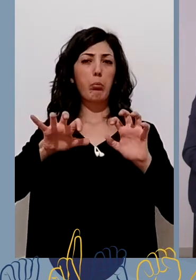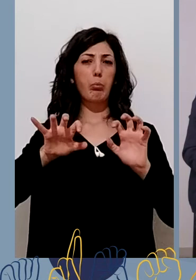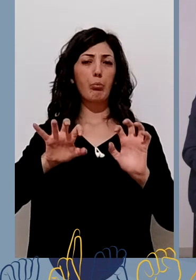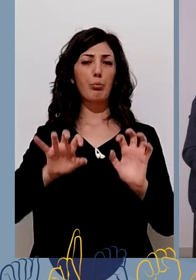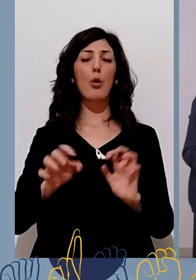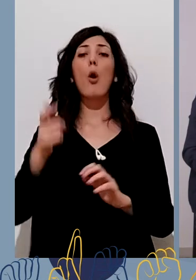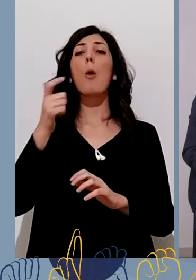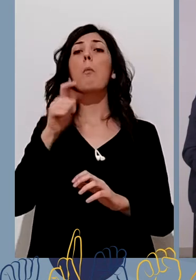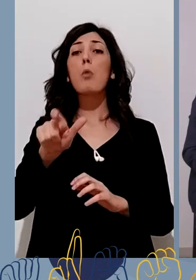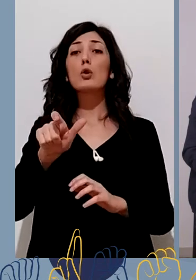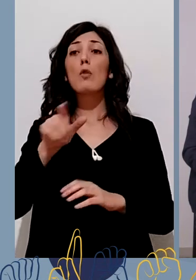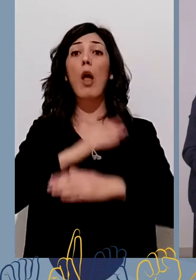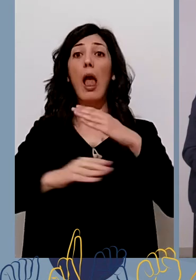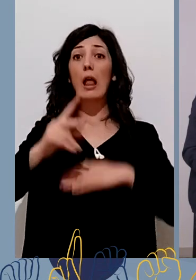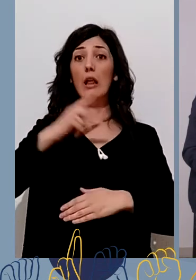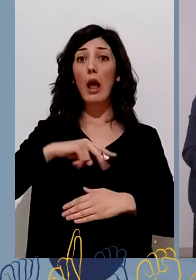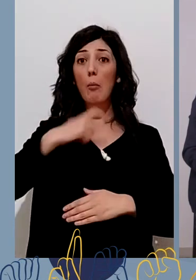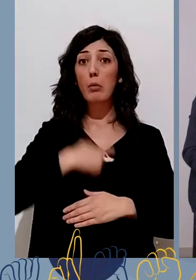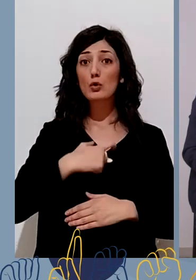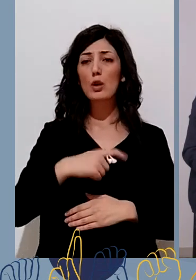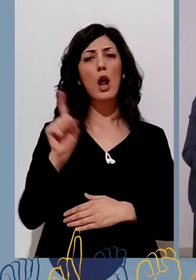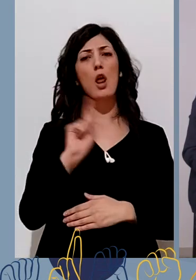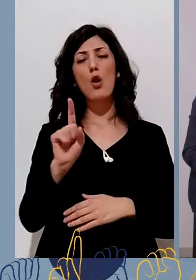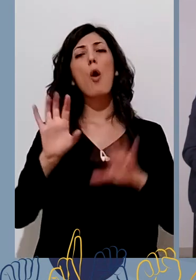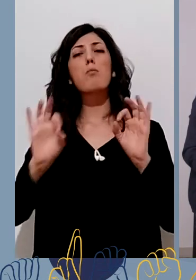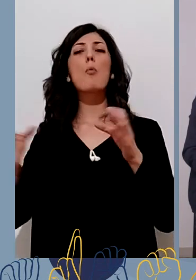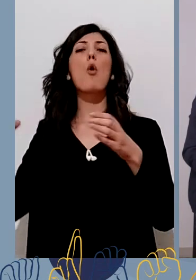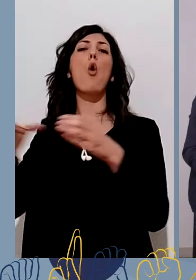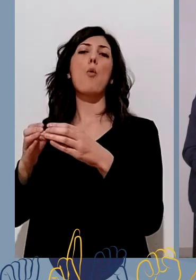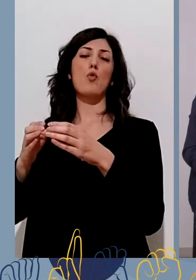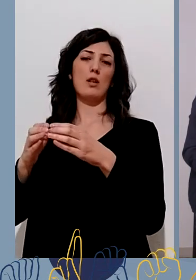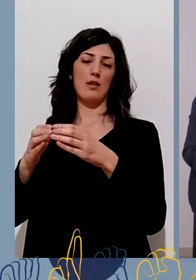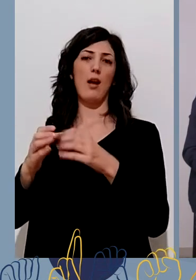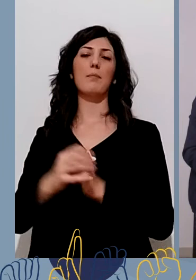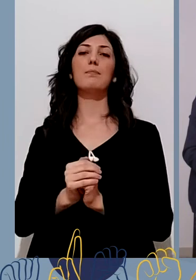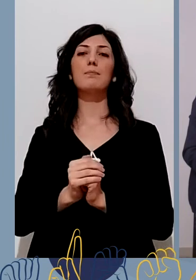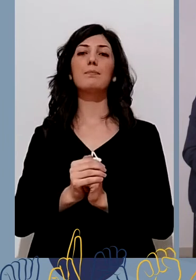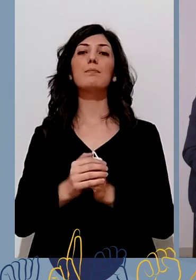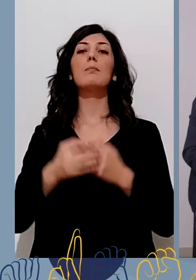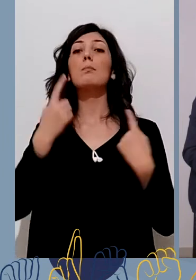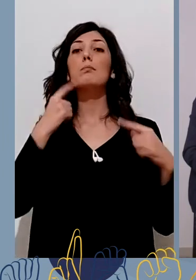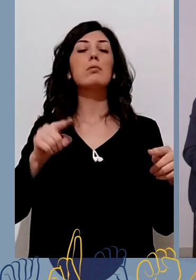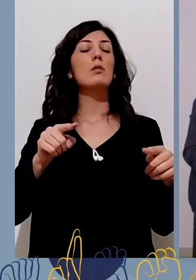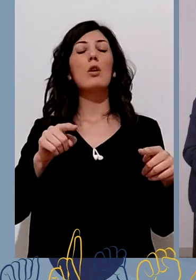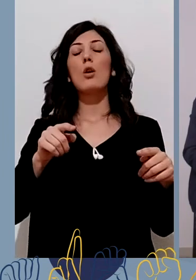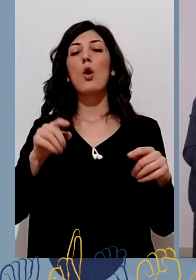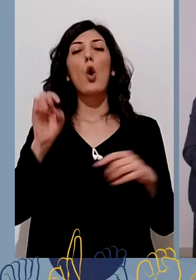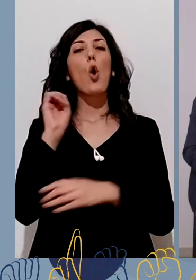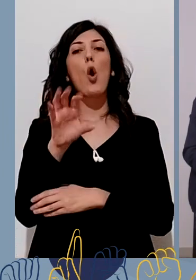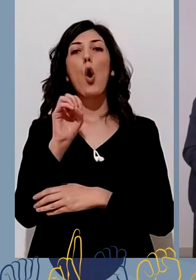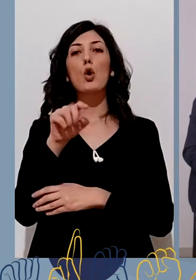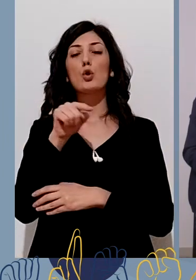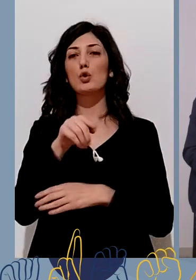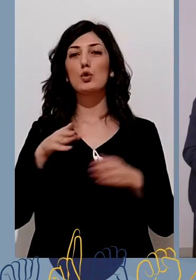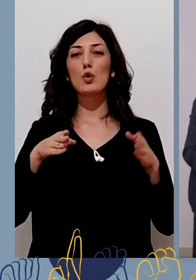comunitario. Per questo motivo è importantissimo il corso, perché può appunto ampliare la